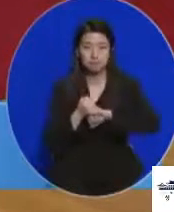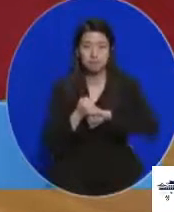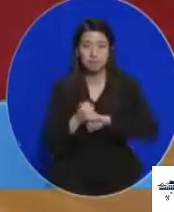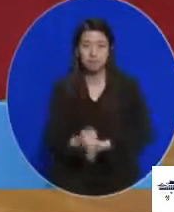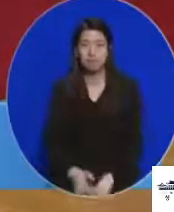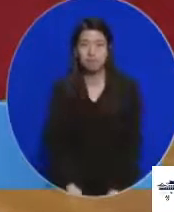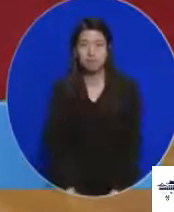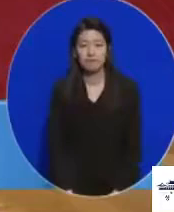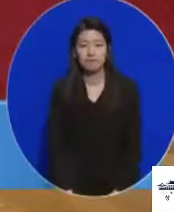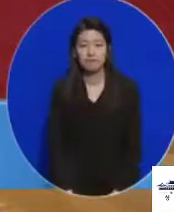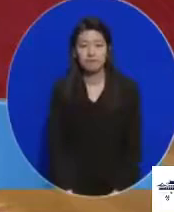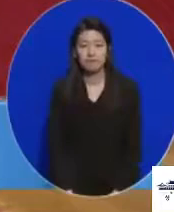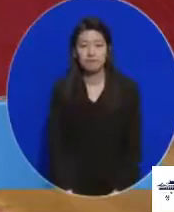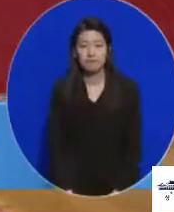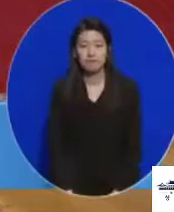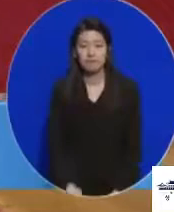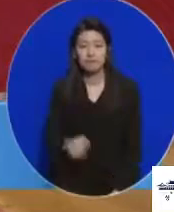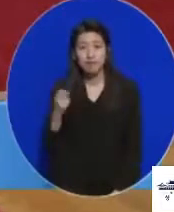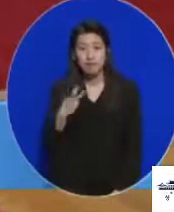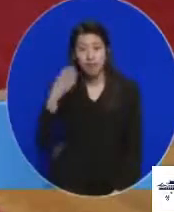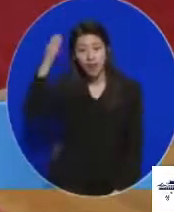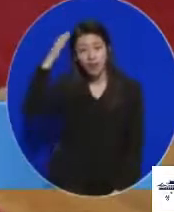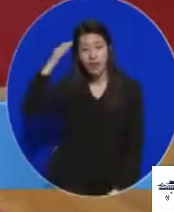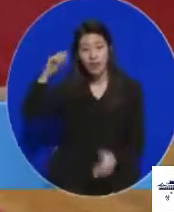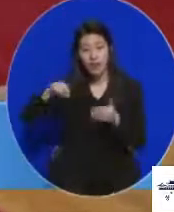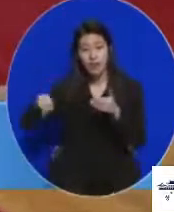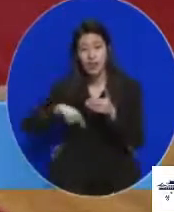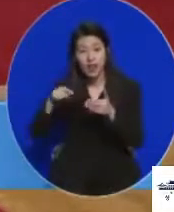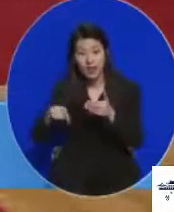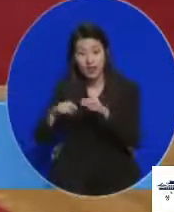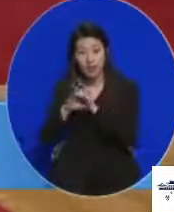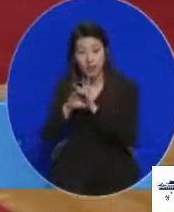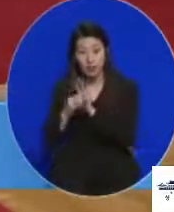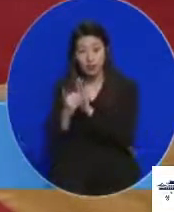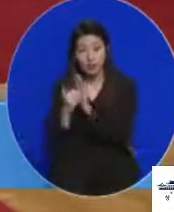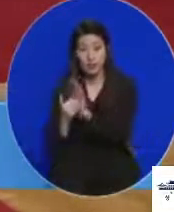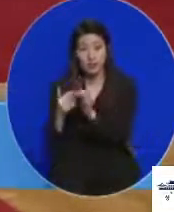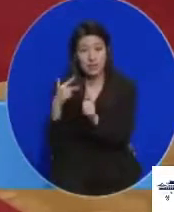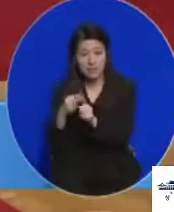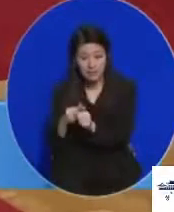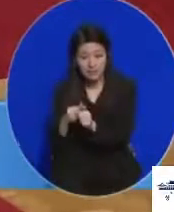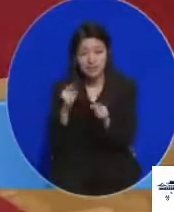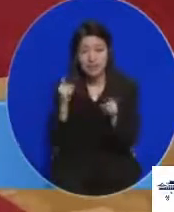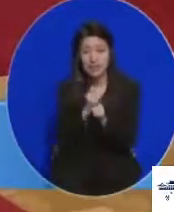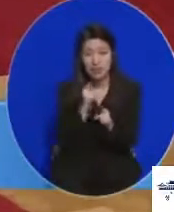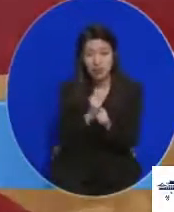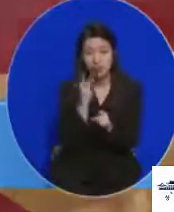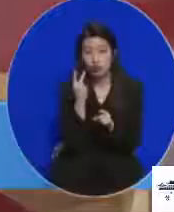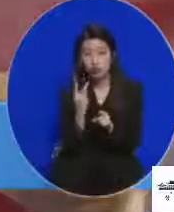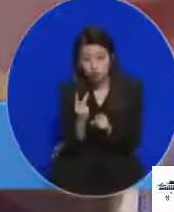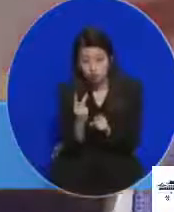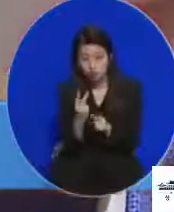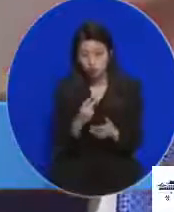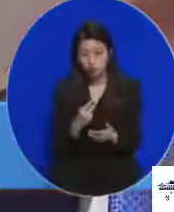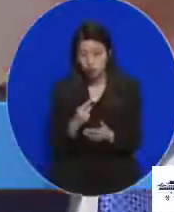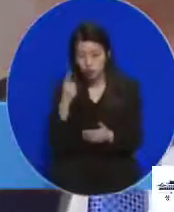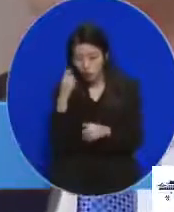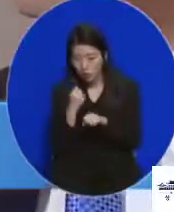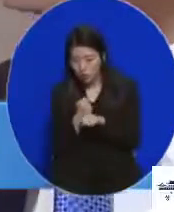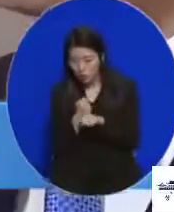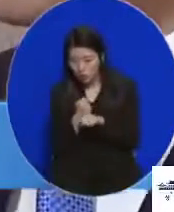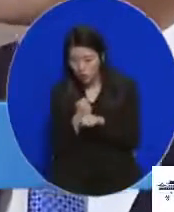우리 기업이 개발한 치료제 의 심사도 진행중입니다 안전성을 검사와 허가